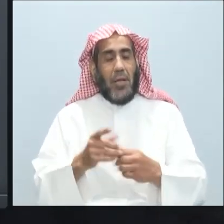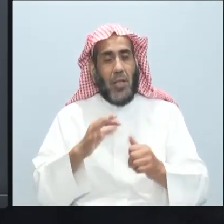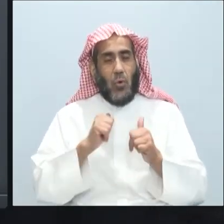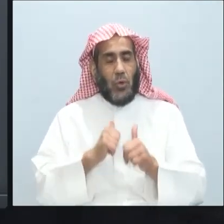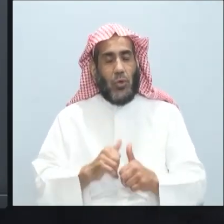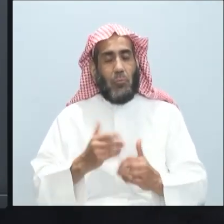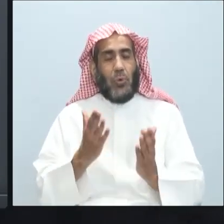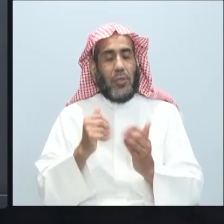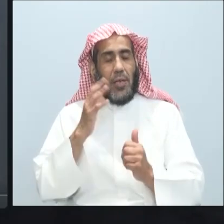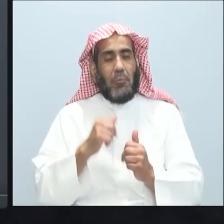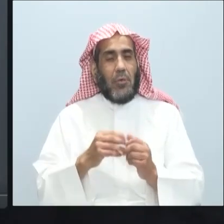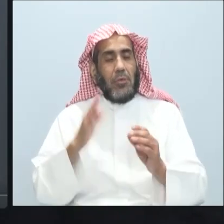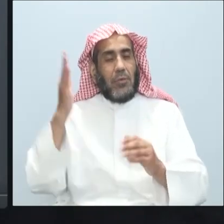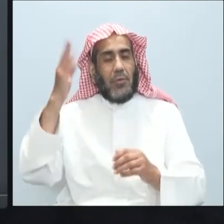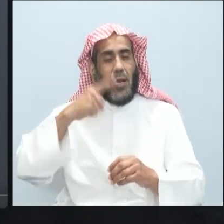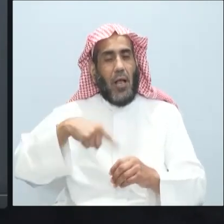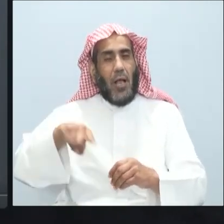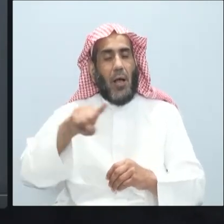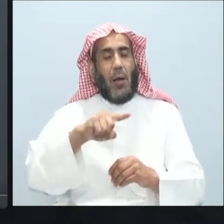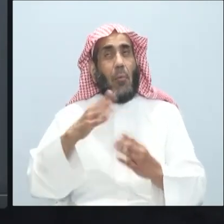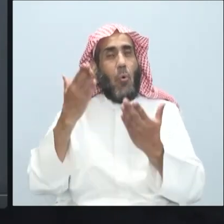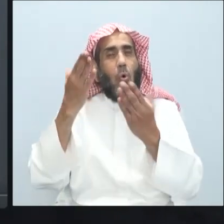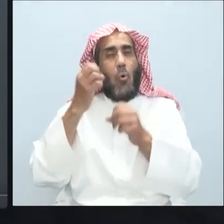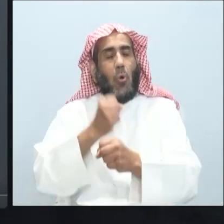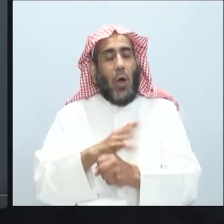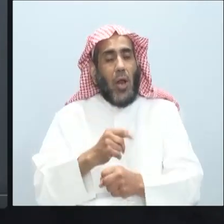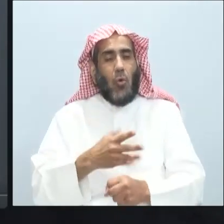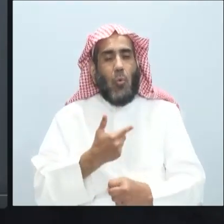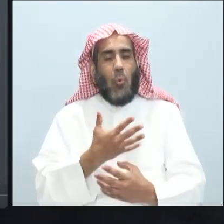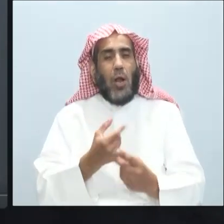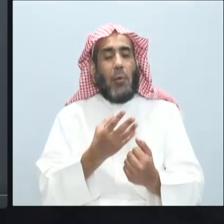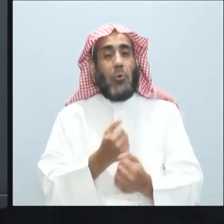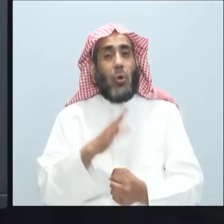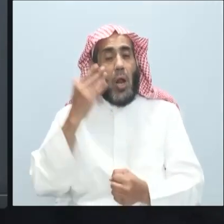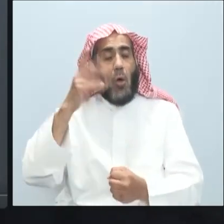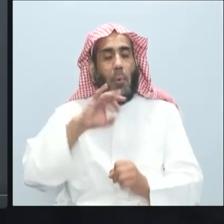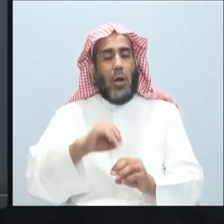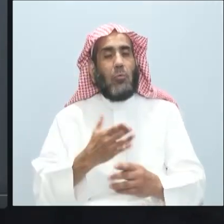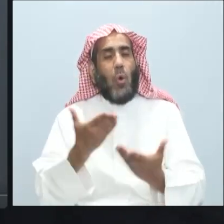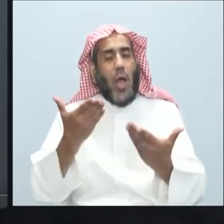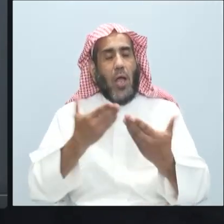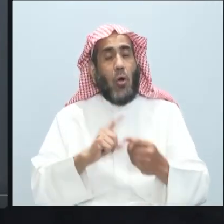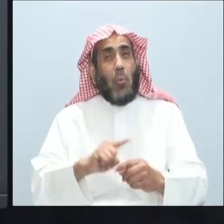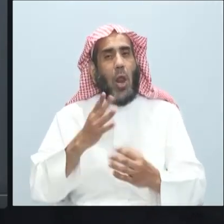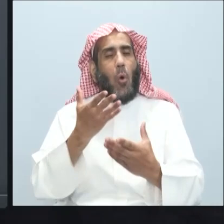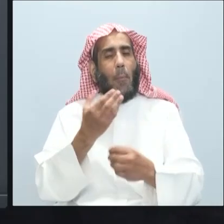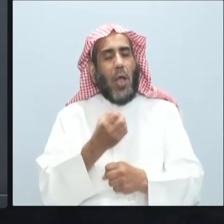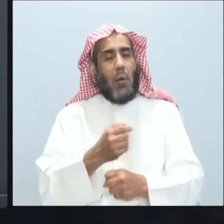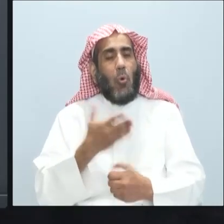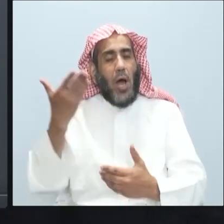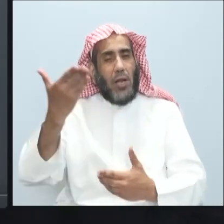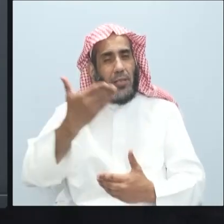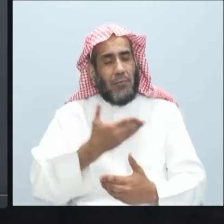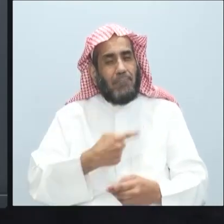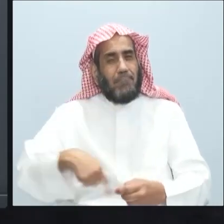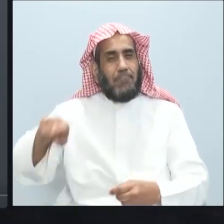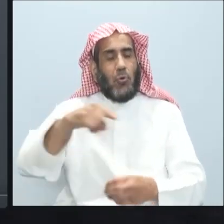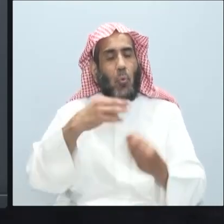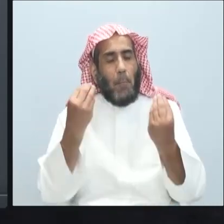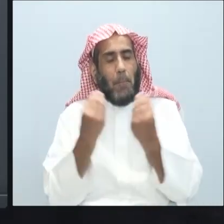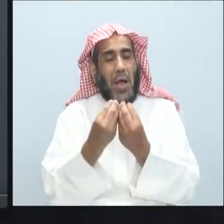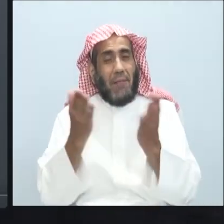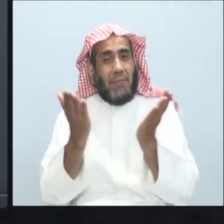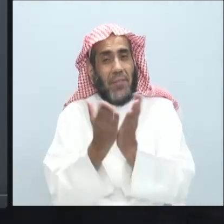ايها الطلاب والطالبات سلام الله عليكم ورحمته وبركاته حياكم الله تعالى وبياكم واهلا وسهلا بكم معنا